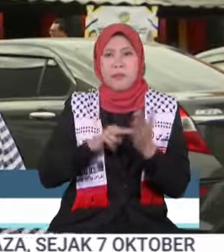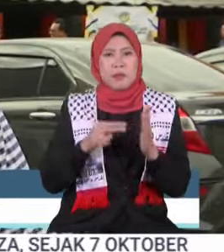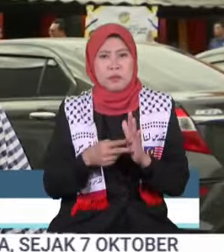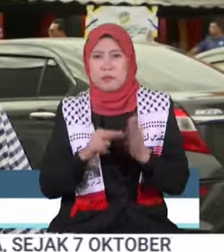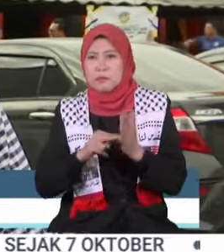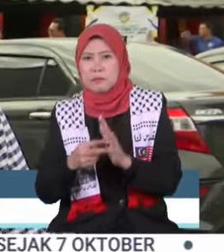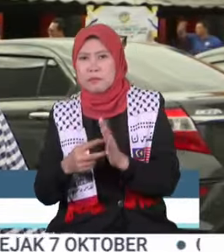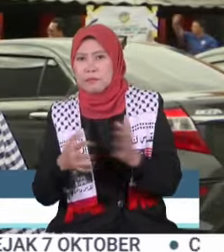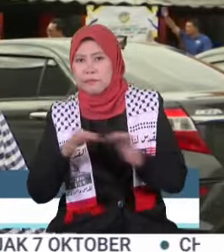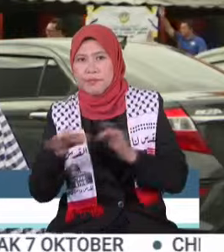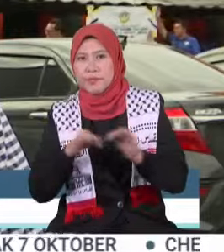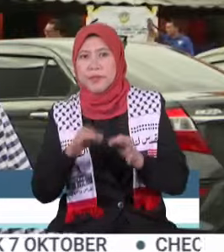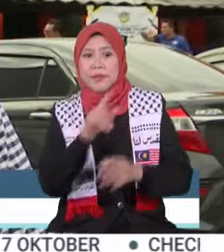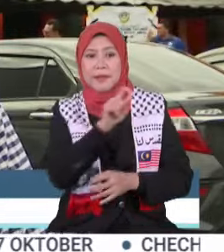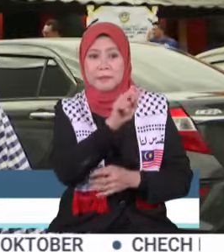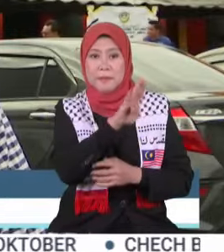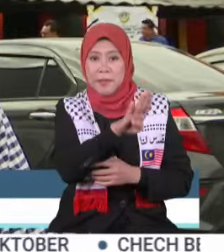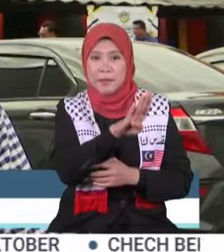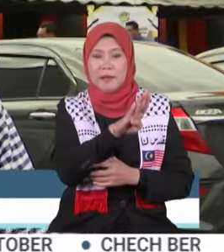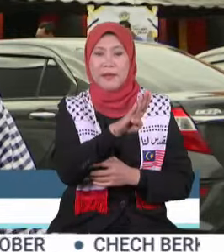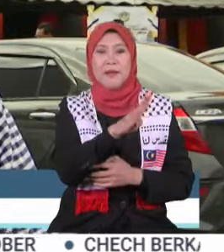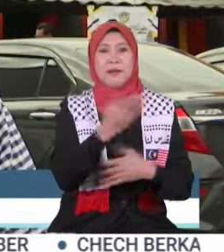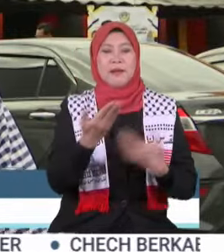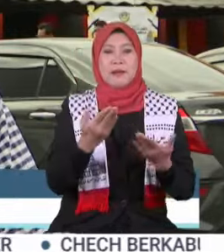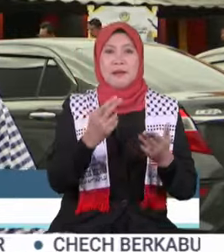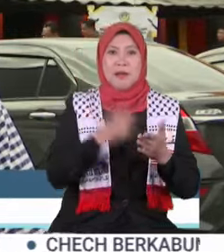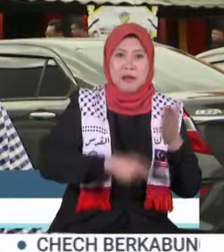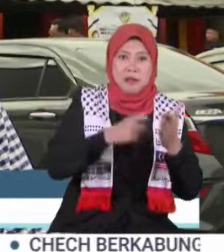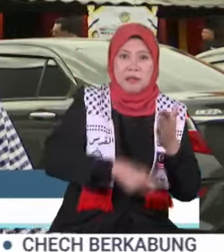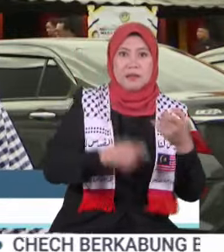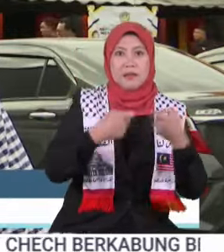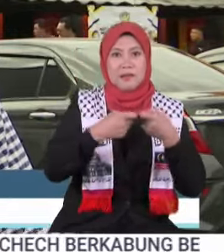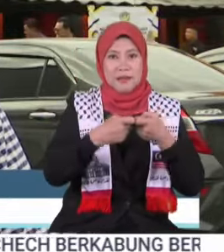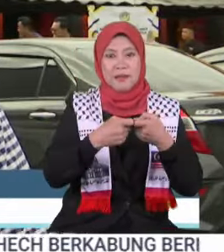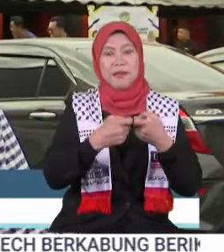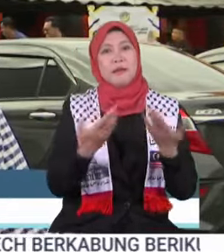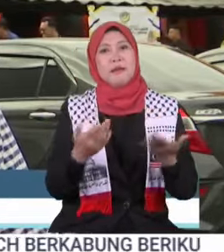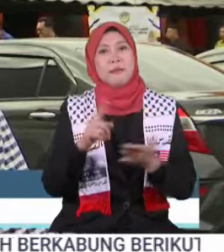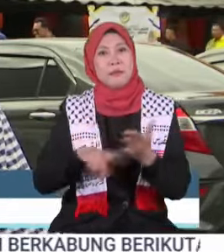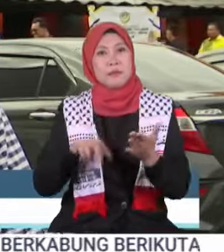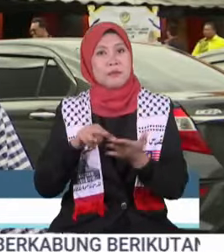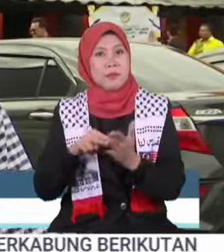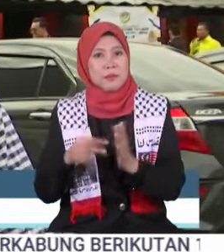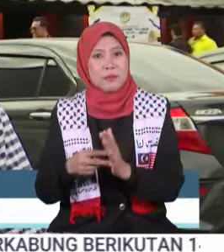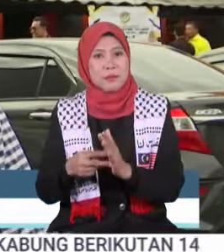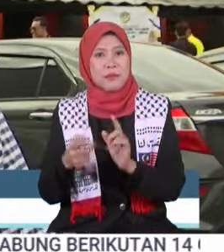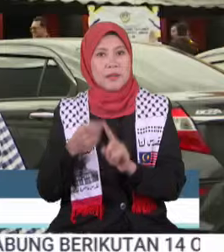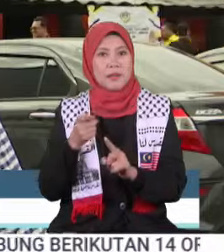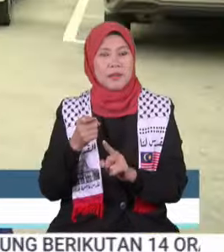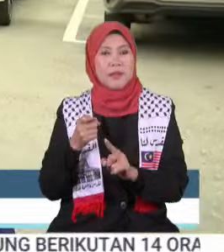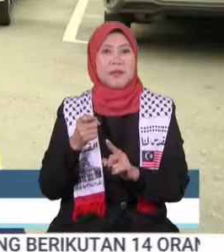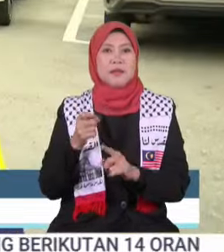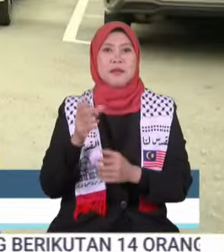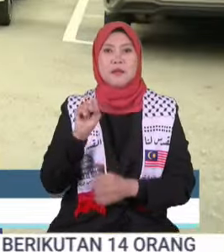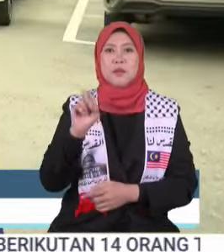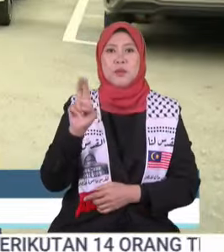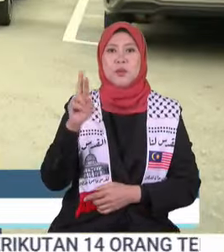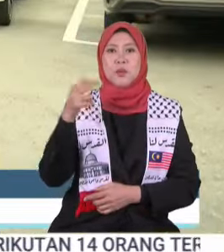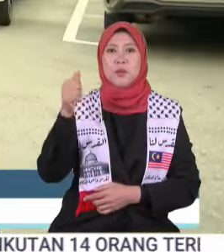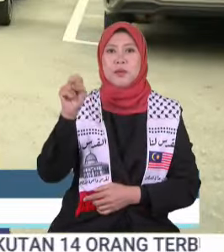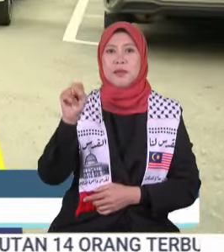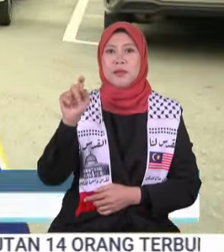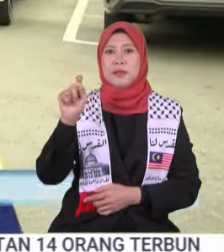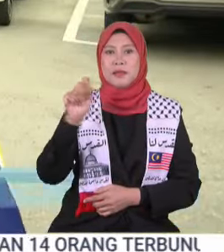dimaksudkan oleh tnb tentang kadar penarafan dan juga apa yang dimakudkan oleh suran tenaga baru-baru ini